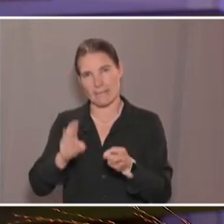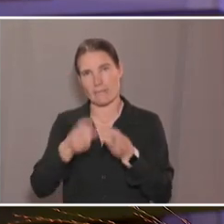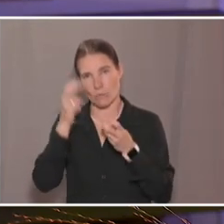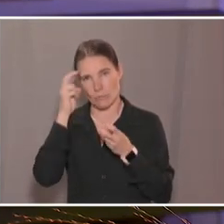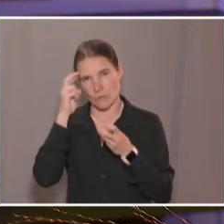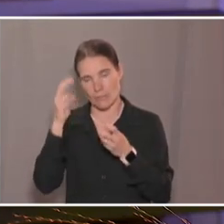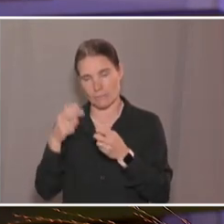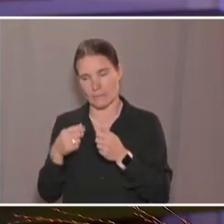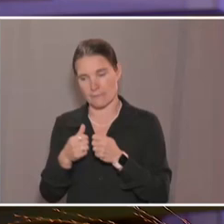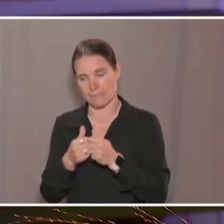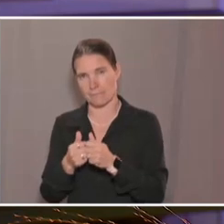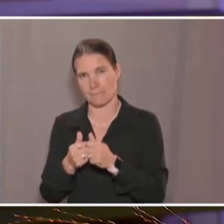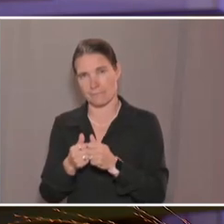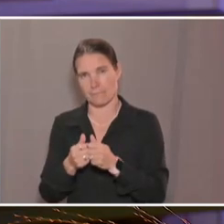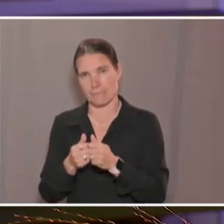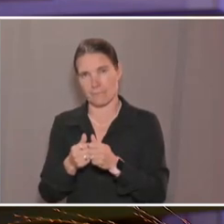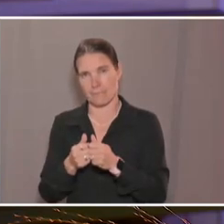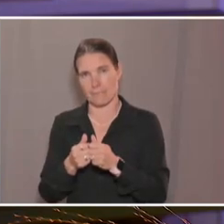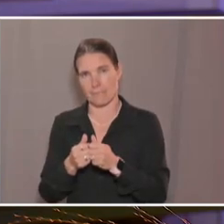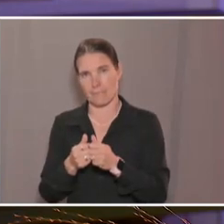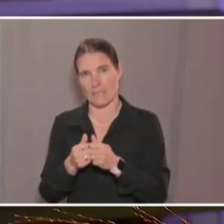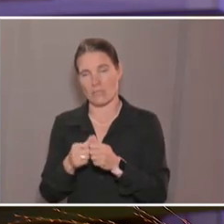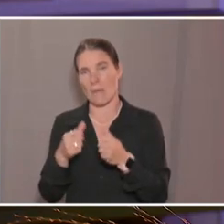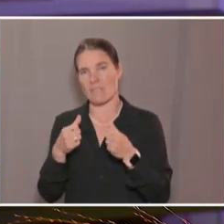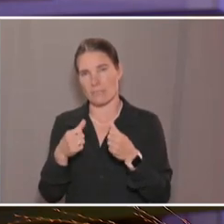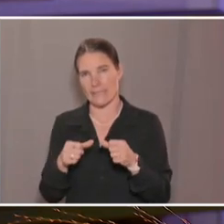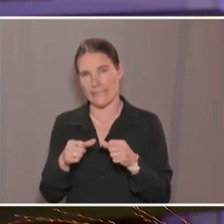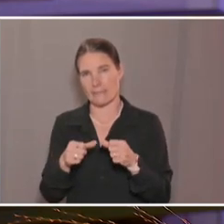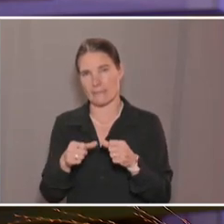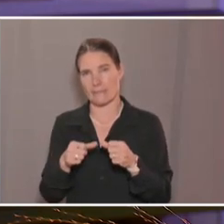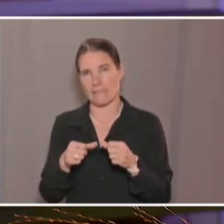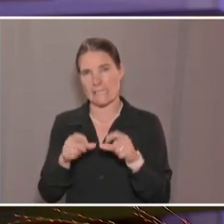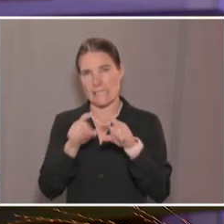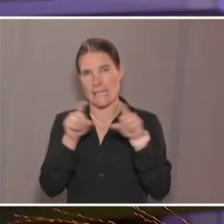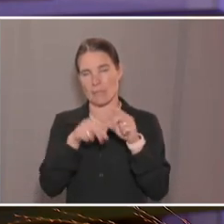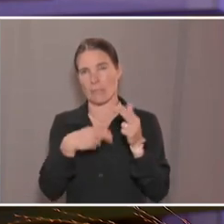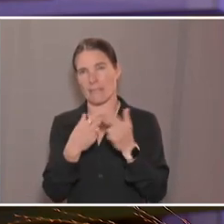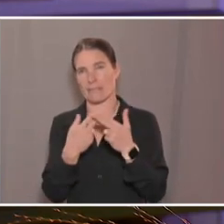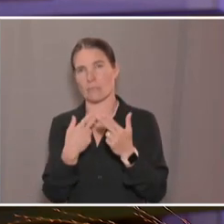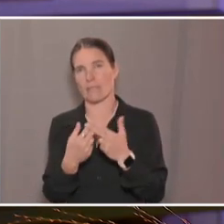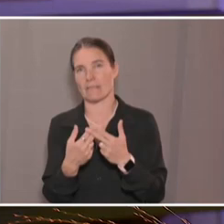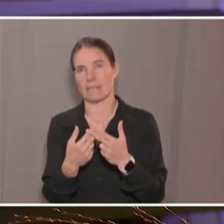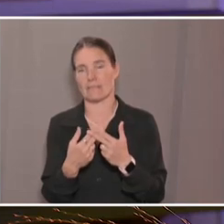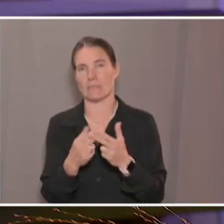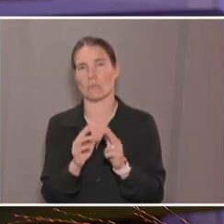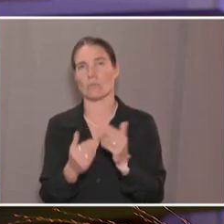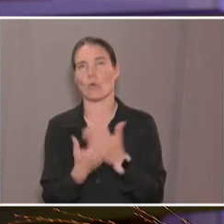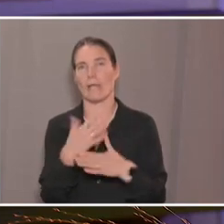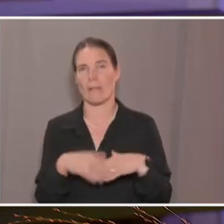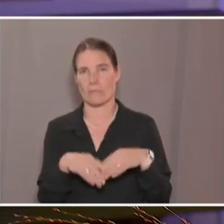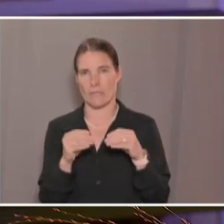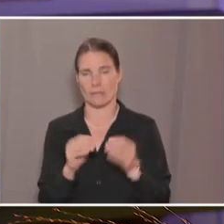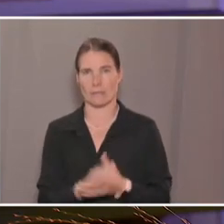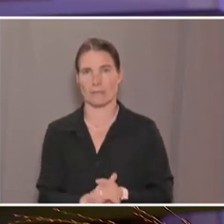angegliedert und war für alle Studierenden verpflichtend. Die Themen passten zum demokratischen Neuanfang